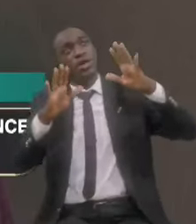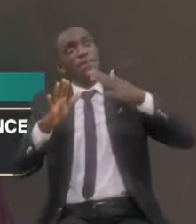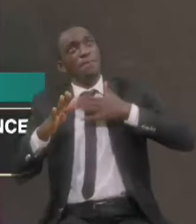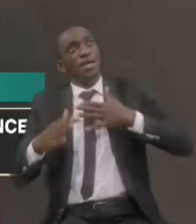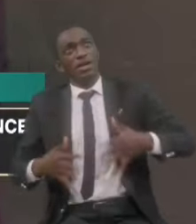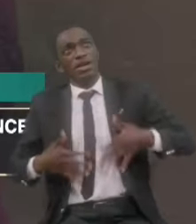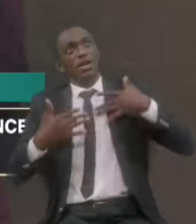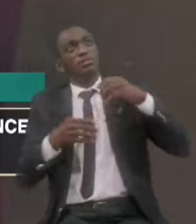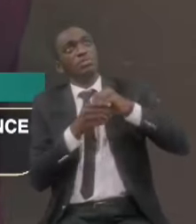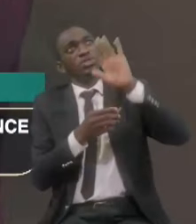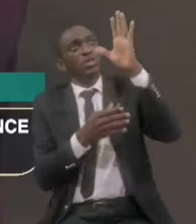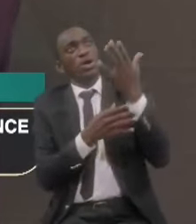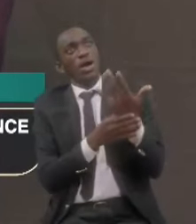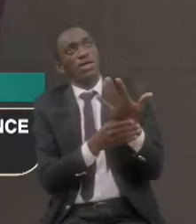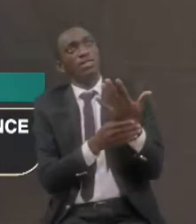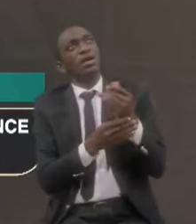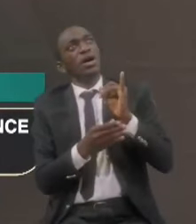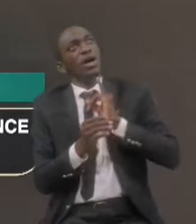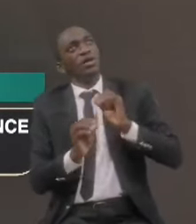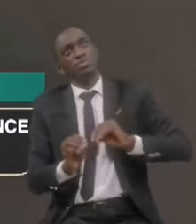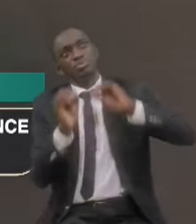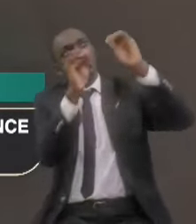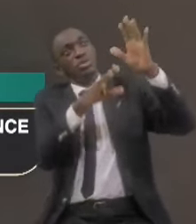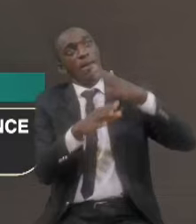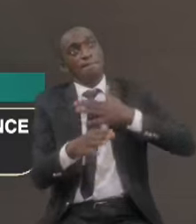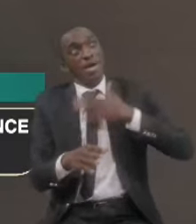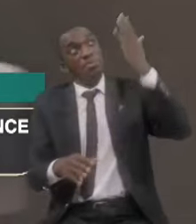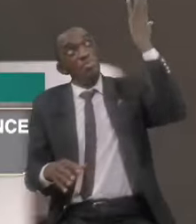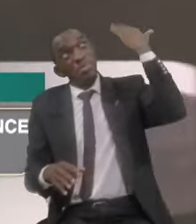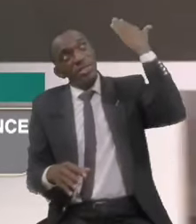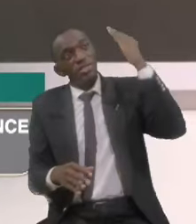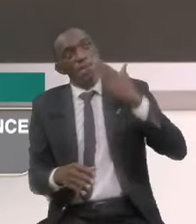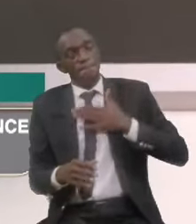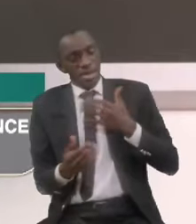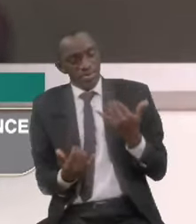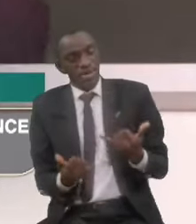Je te donne mon passé, mon présent, mon avenir entre tes mains.